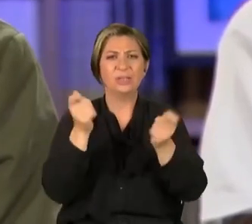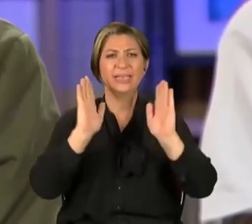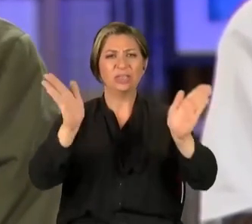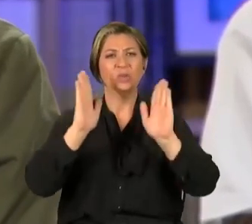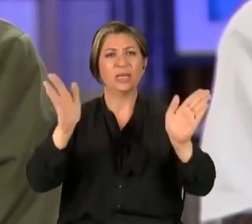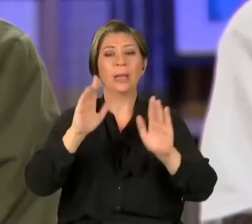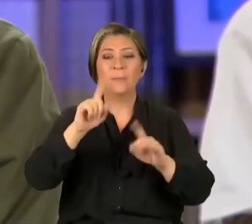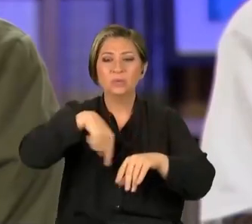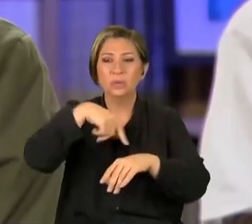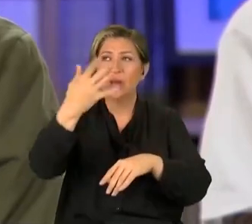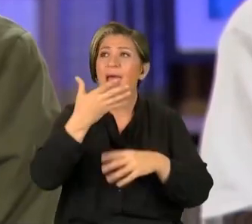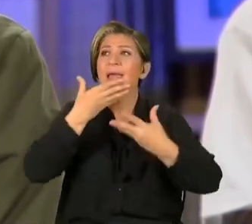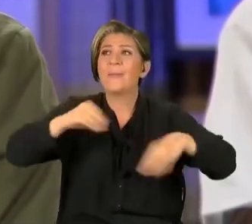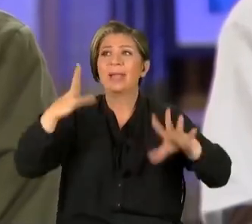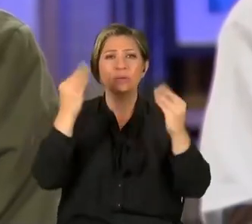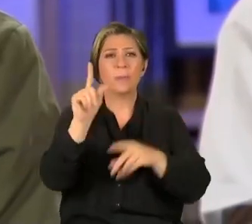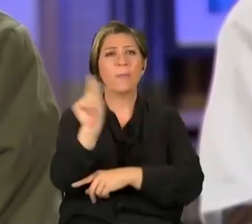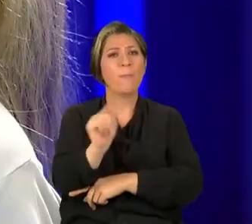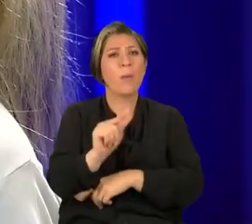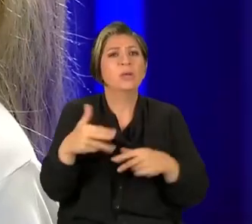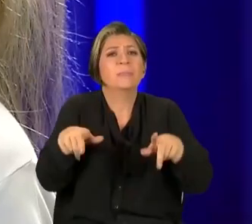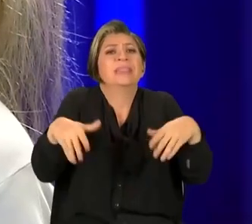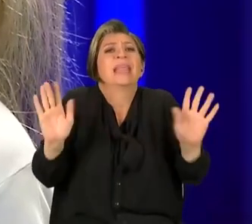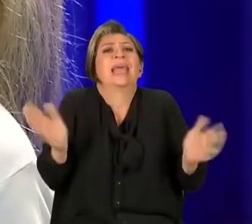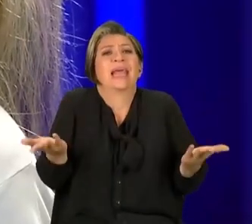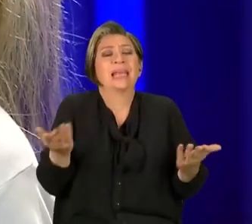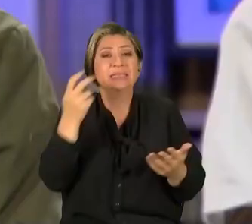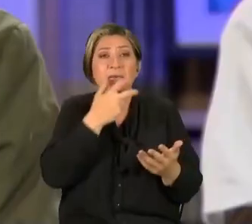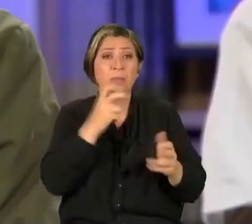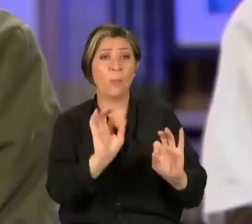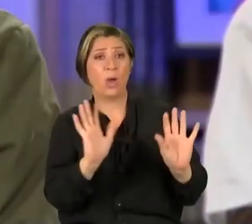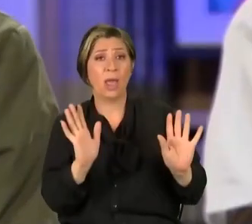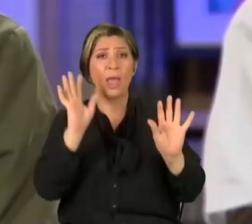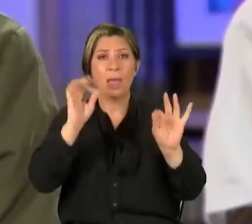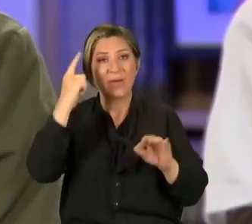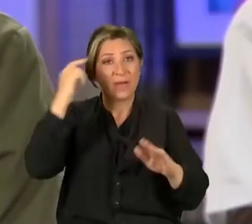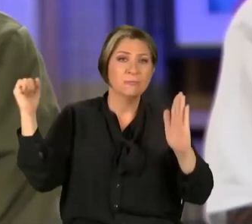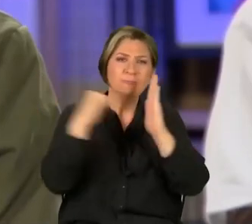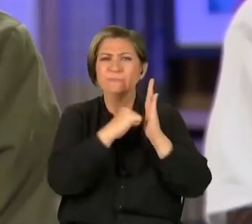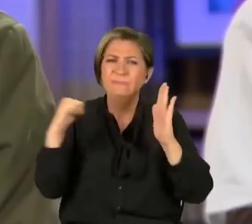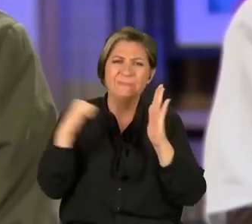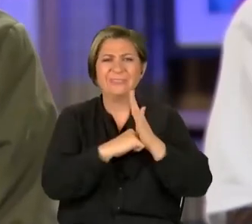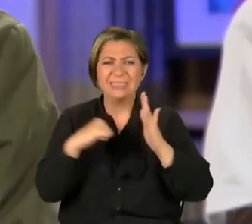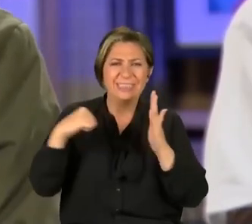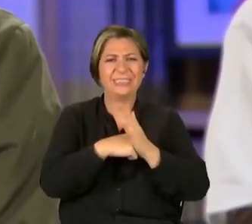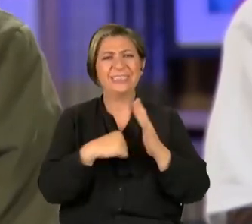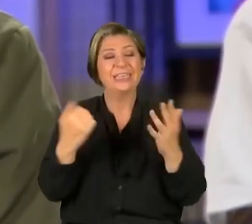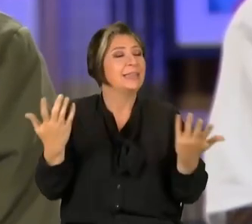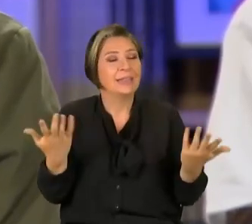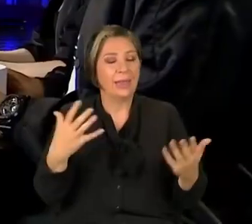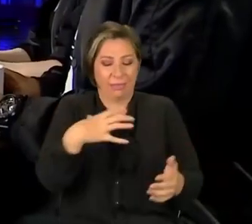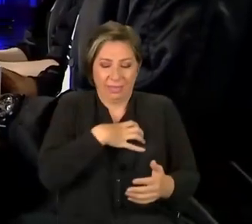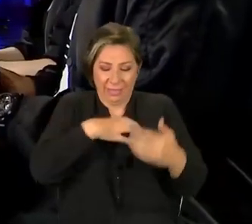gidecekleri ve bir süre sonra emekli olacakları bir memuriyetleri yok. Sanatçılar böyledir. Sürekli kafayı duvara çarparsın. Ya kendi